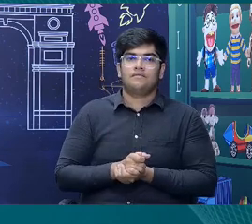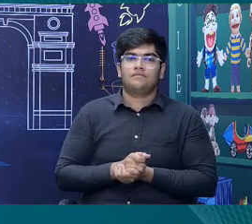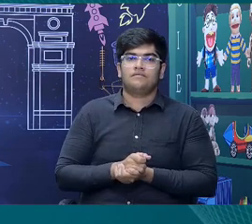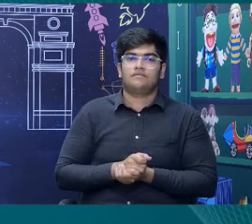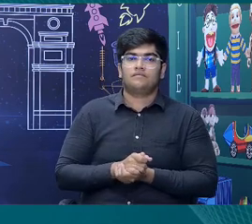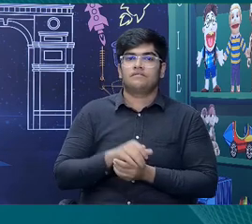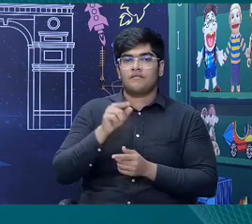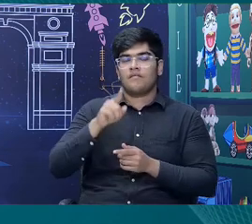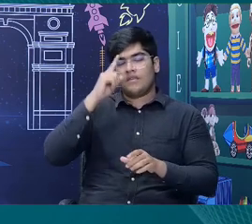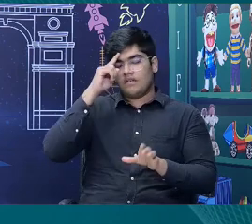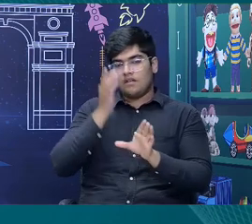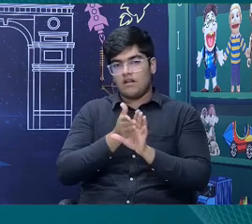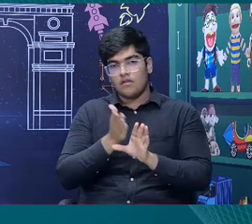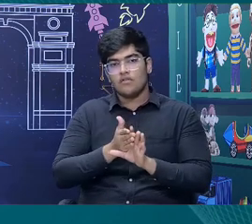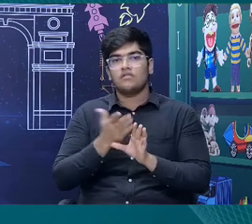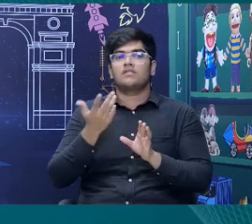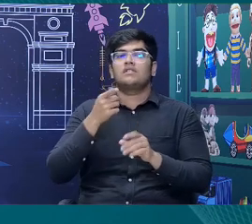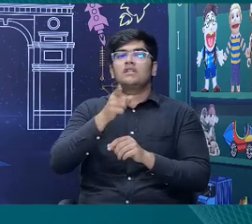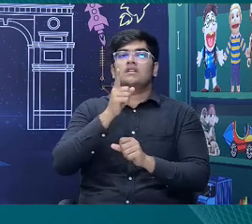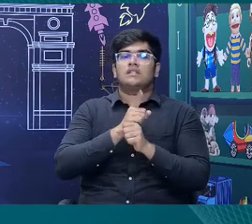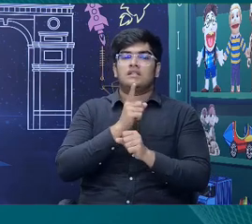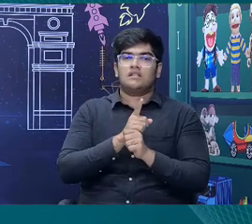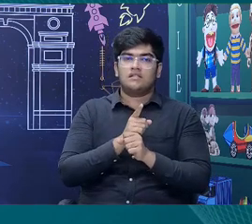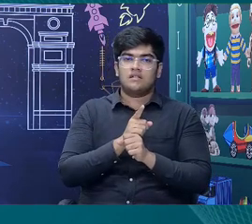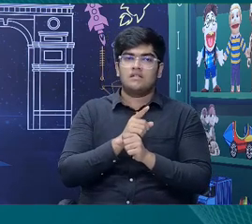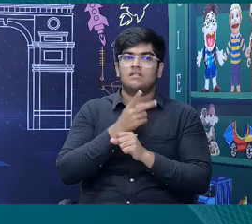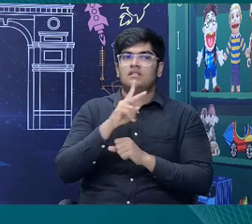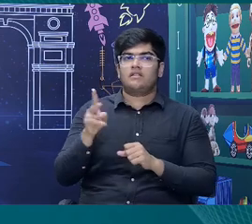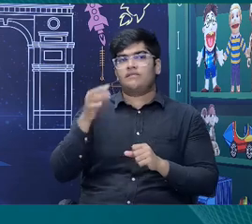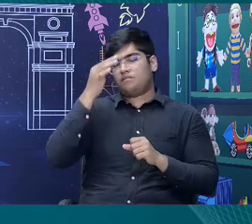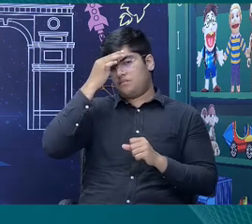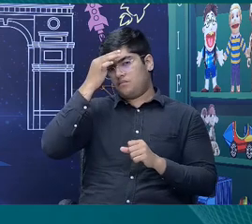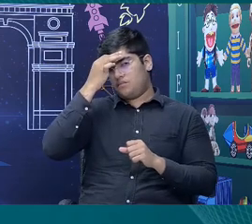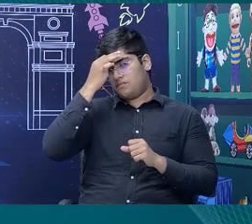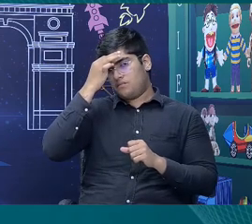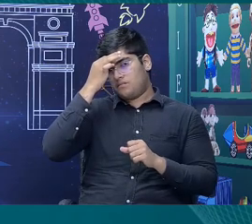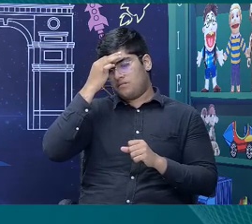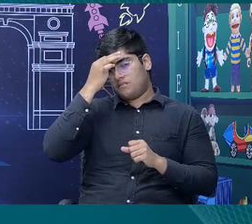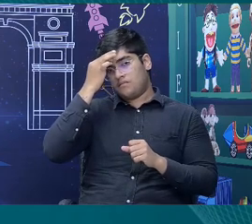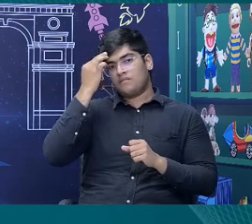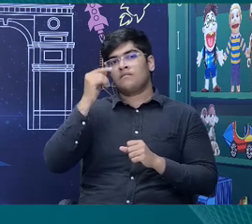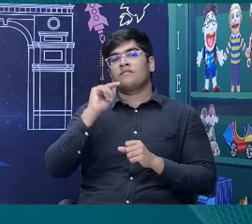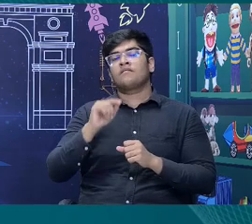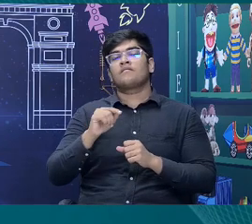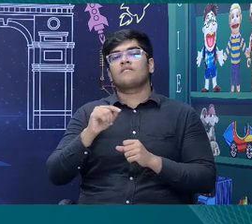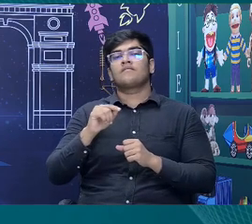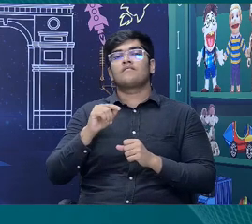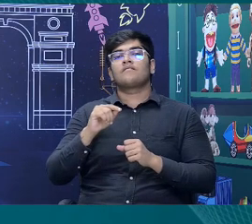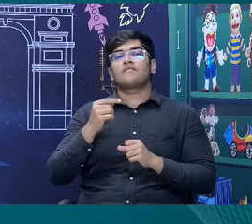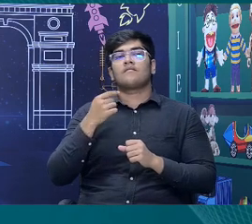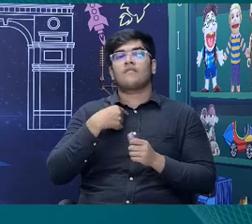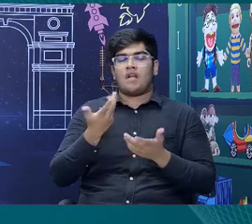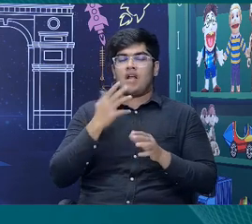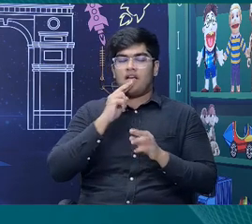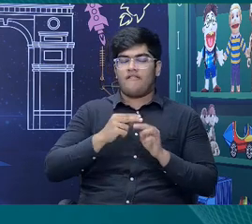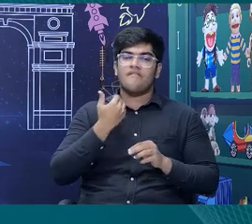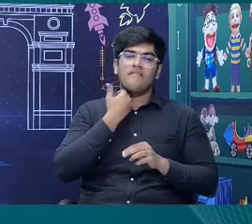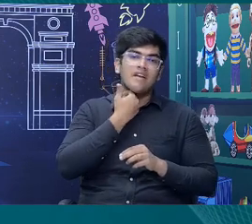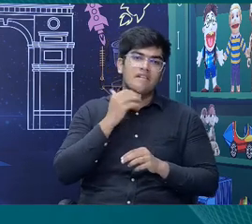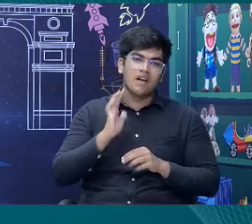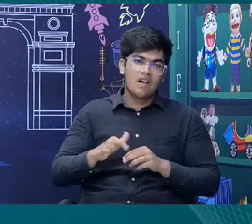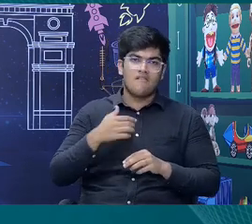या साइकोलॉजी टीचर्स कि साइकोलॉजिकल प्रॉब्लम्स जो है वह भी एक बीमारी की तरह है जैसे आपको बुखार है आप मेडिसिन लेते